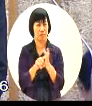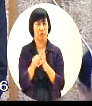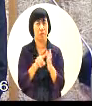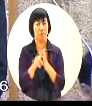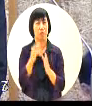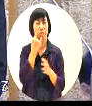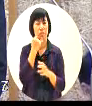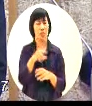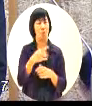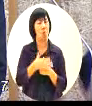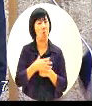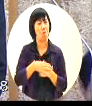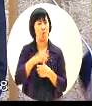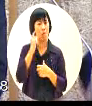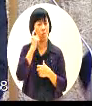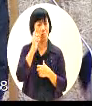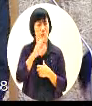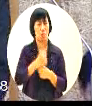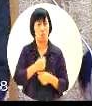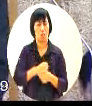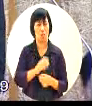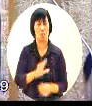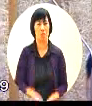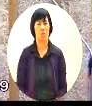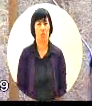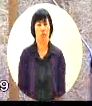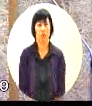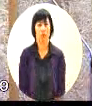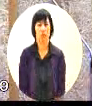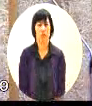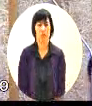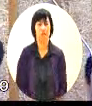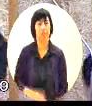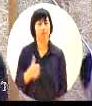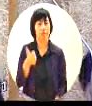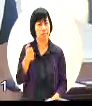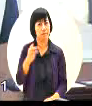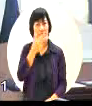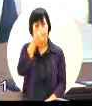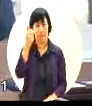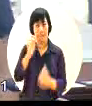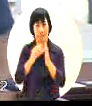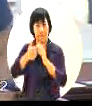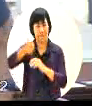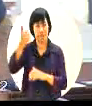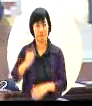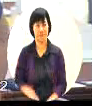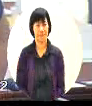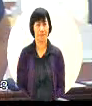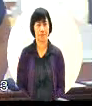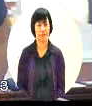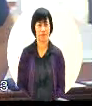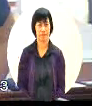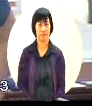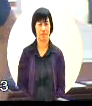个计划我已经有在做啊，是。 谢谢咱局长哈，谢谢。迄、那个